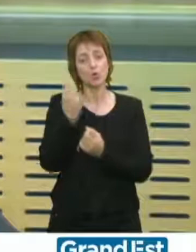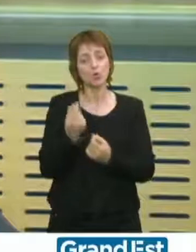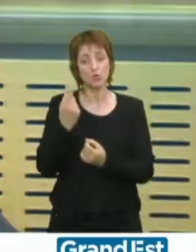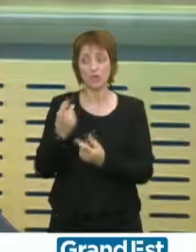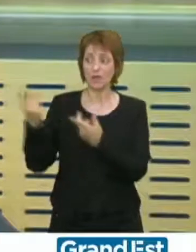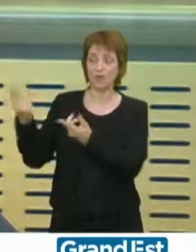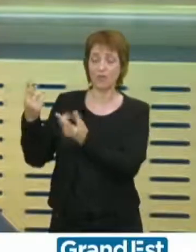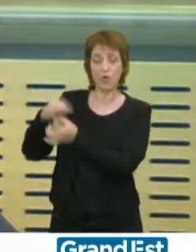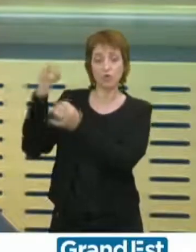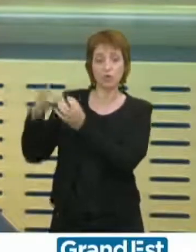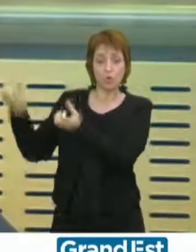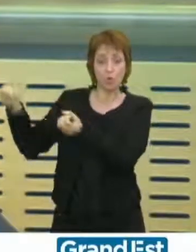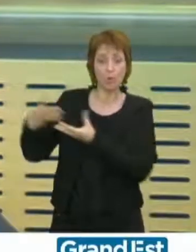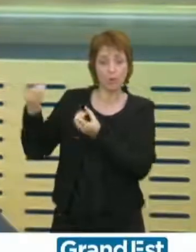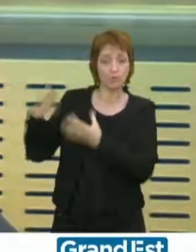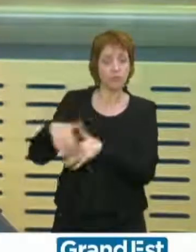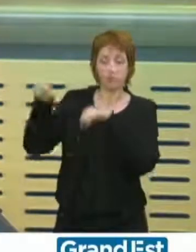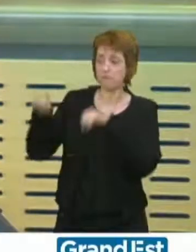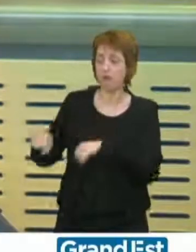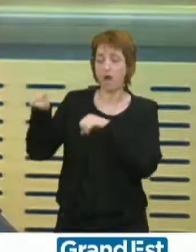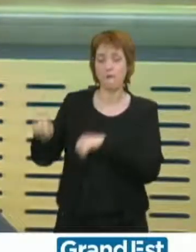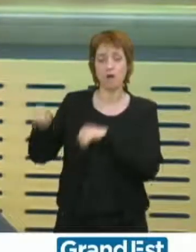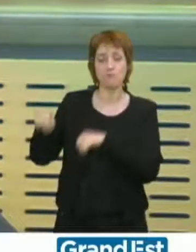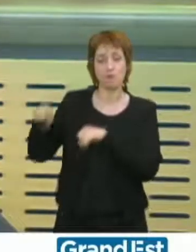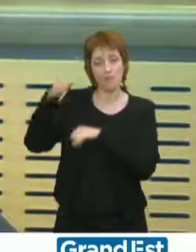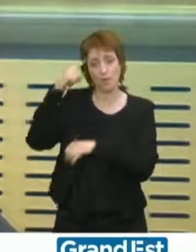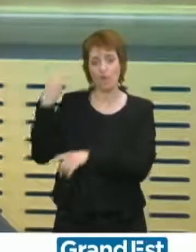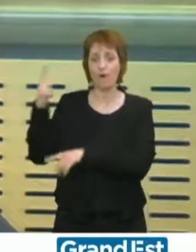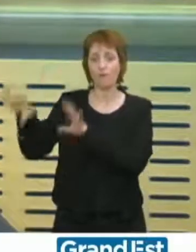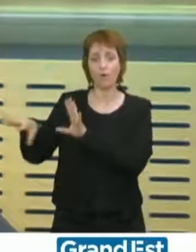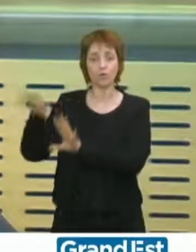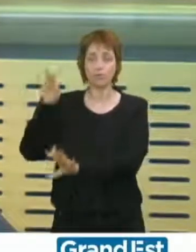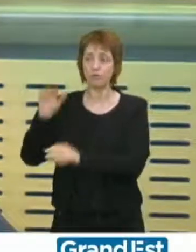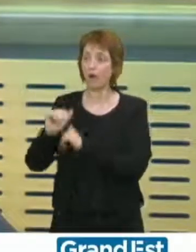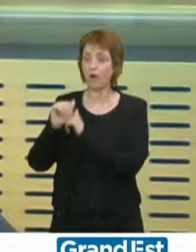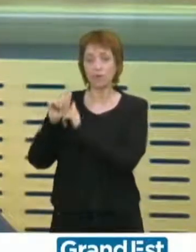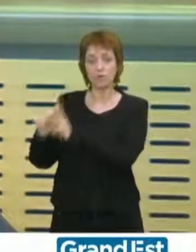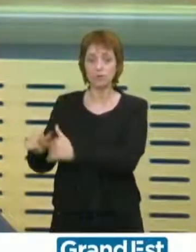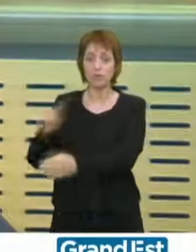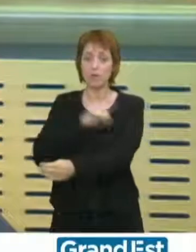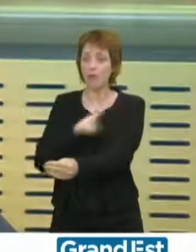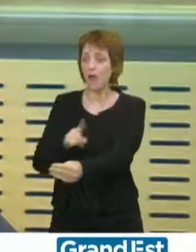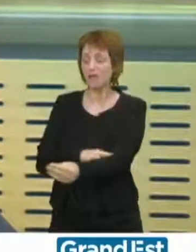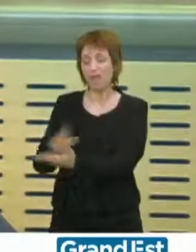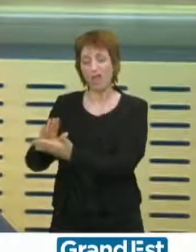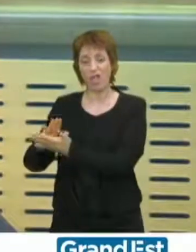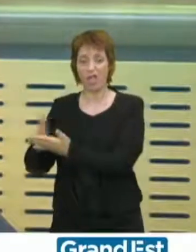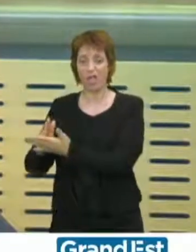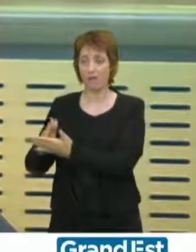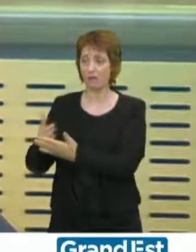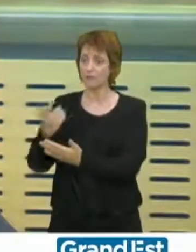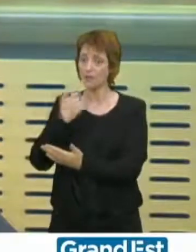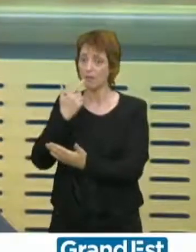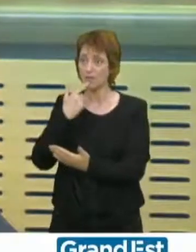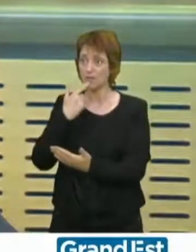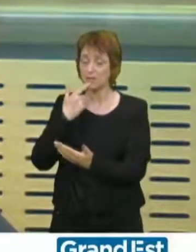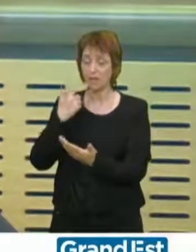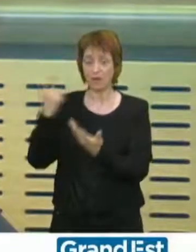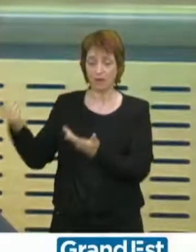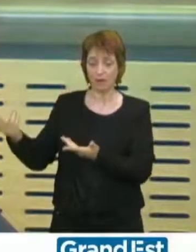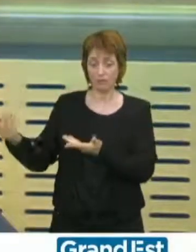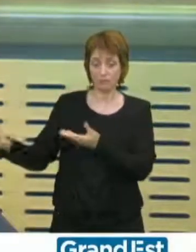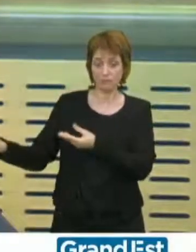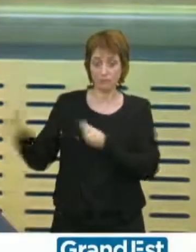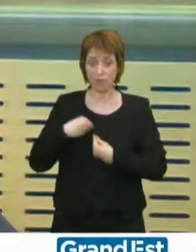solutions en matière d'énergies renouvelables dans vos choix se porte essentiellement vers des énergies intermittentes qui ne garantissent pas un approvisionnement continu